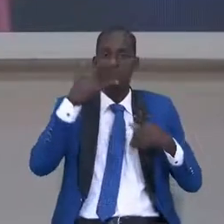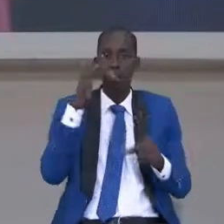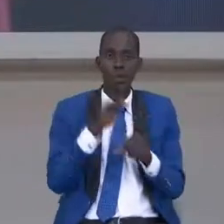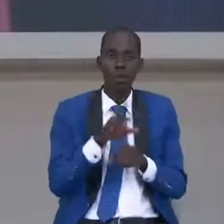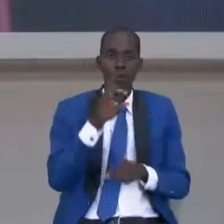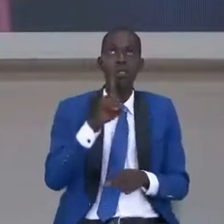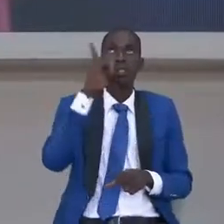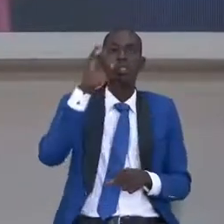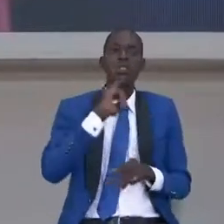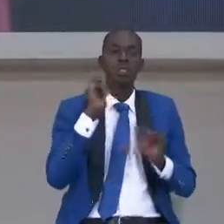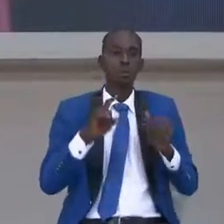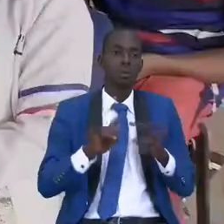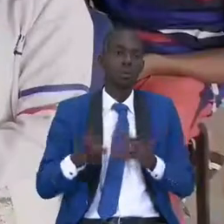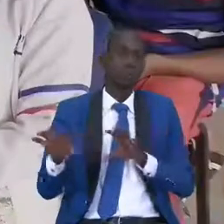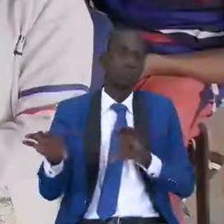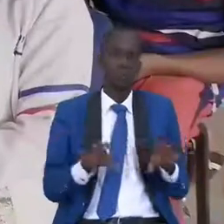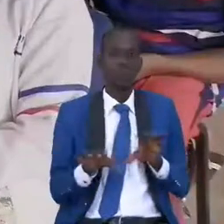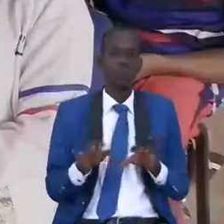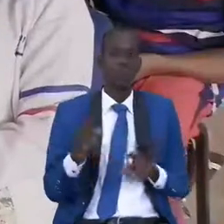Mon Dieu capable.